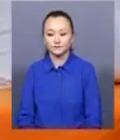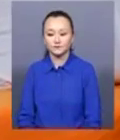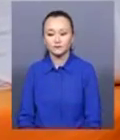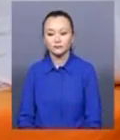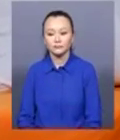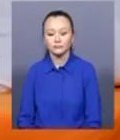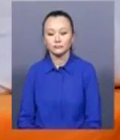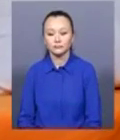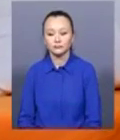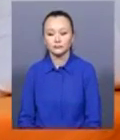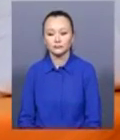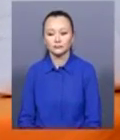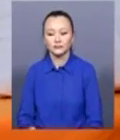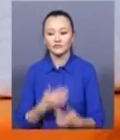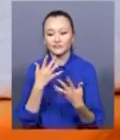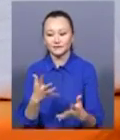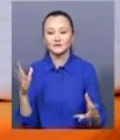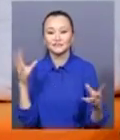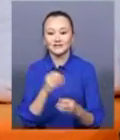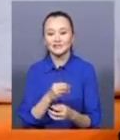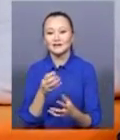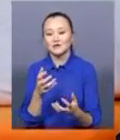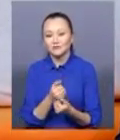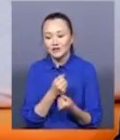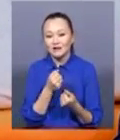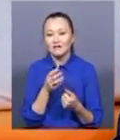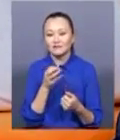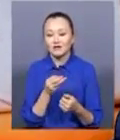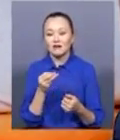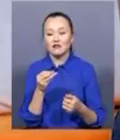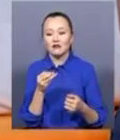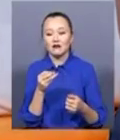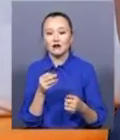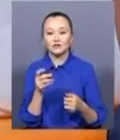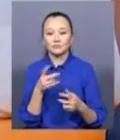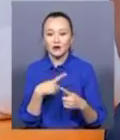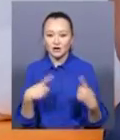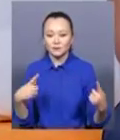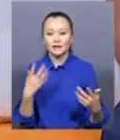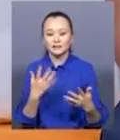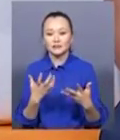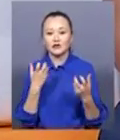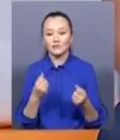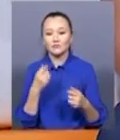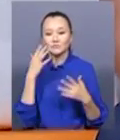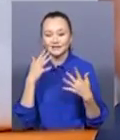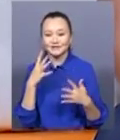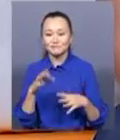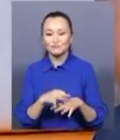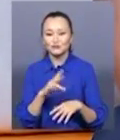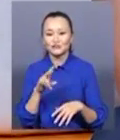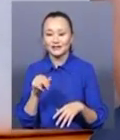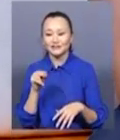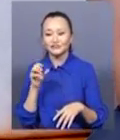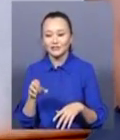Ну, воспринимают все по-разному. Mm-hmm. Но если это здравомыслящий человек, то я думаю, «муж на час» — это